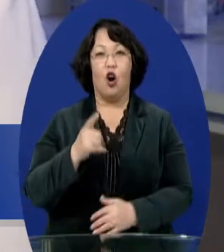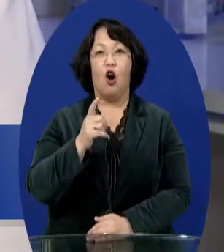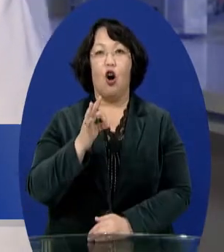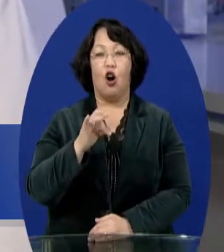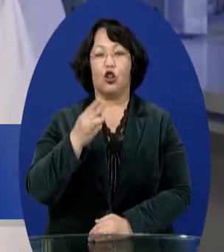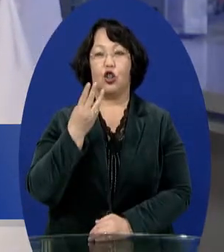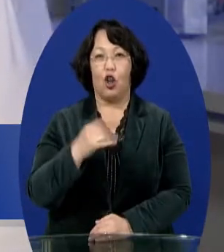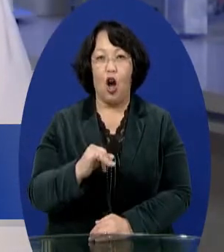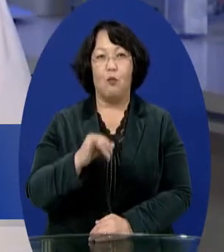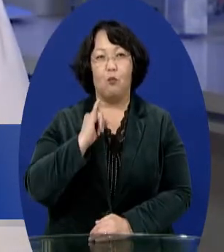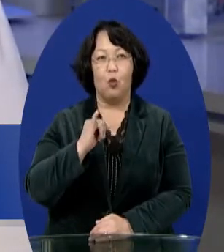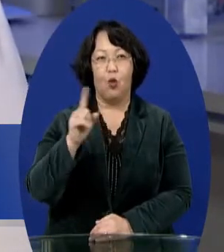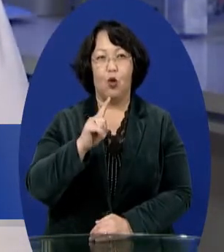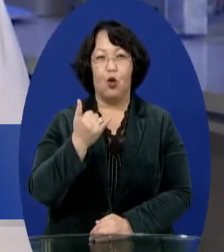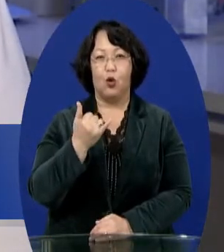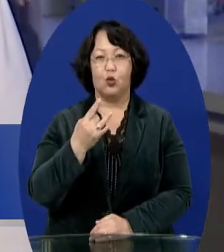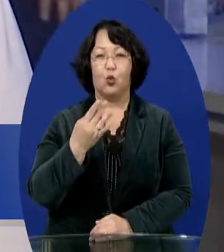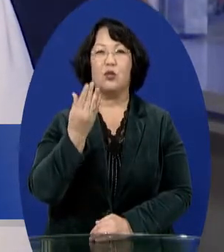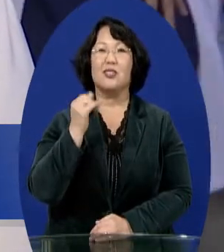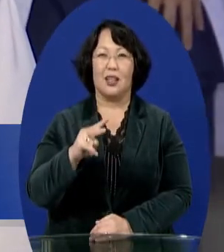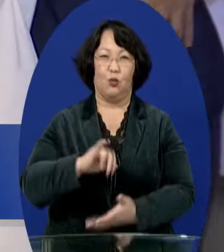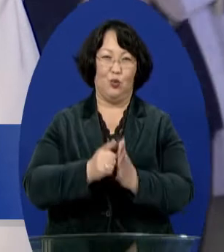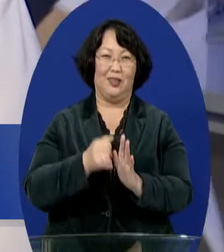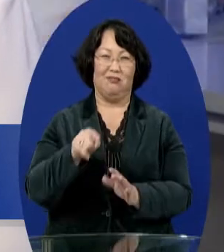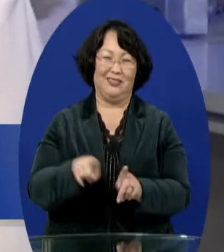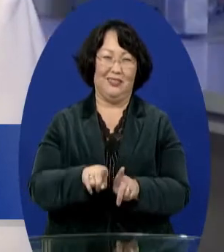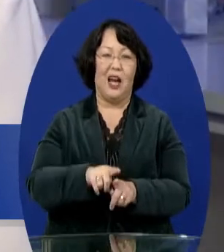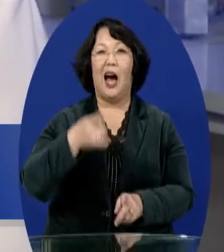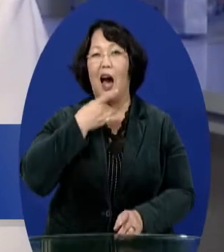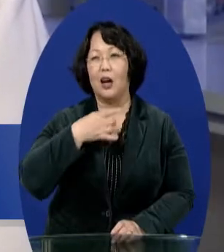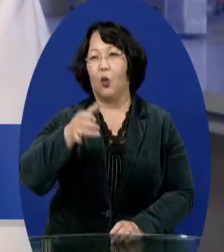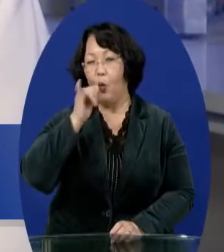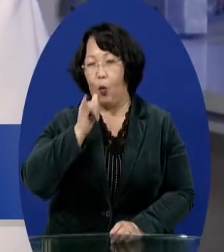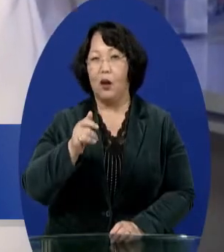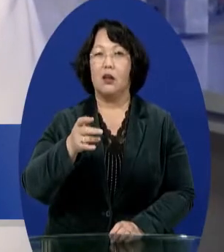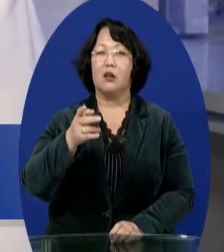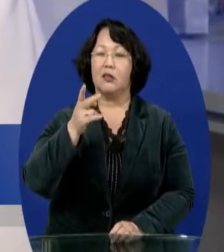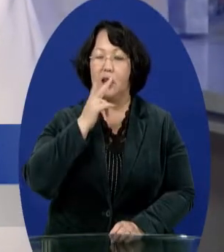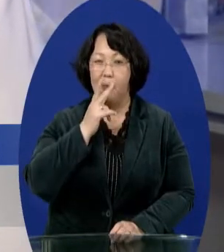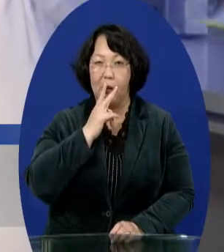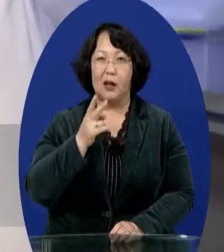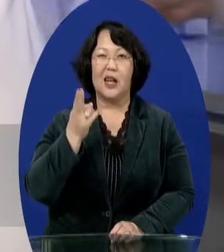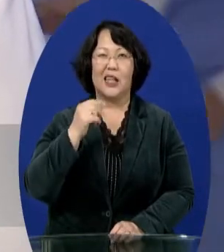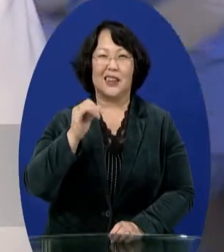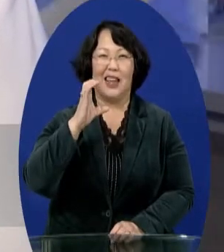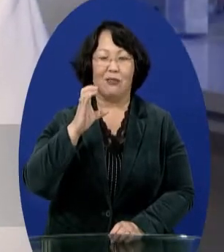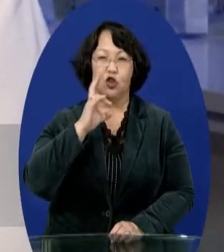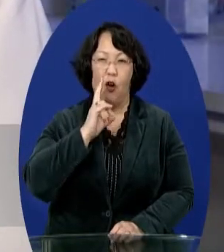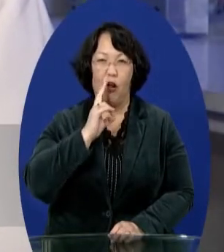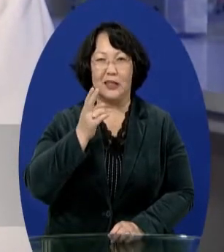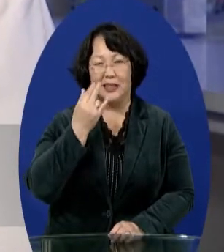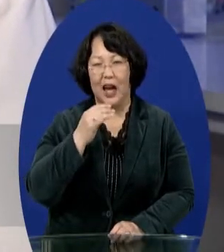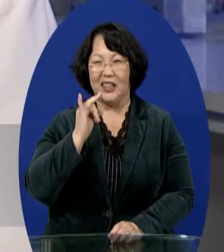Энэ дотор бол таргалалт. А тэгээд арх тамхины хэрэглээ, давсны хэрэглээ ордог. За ер нь бол манай